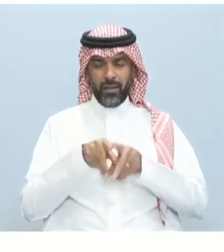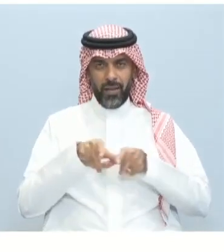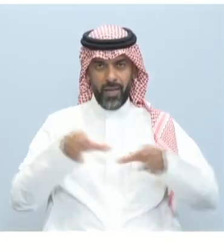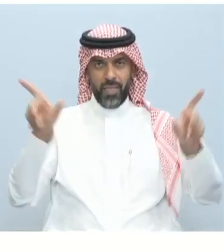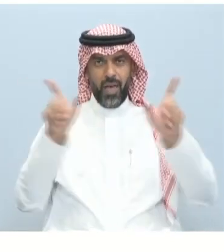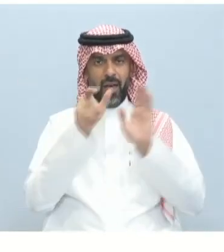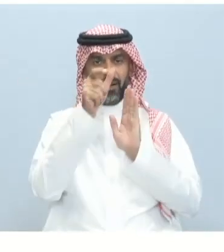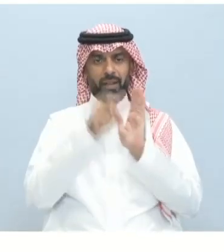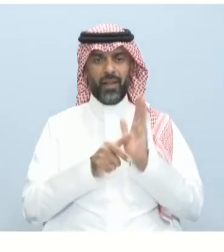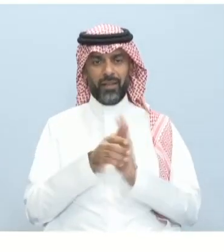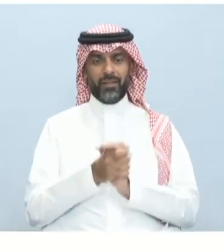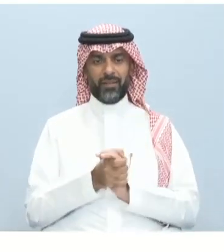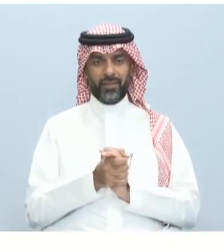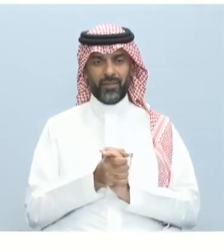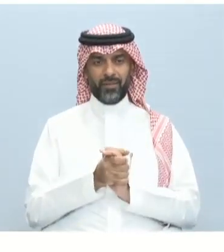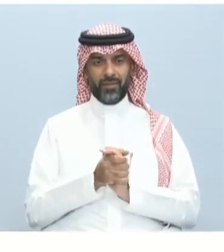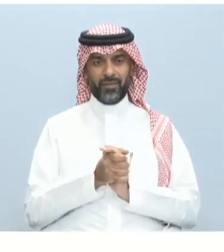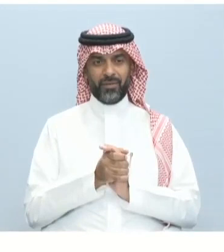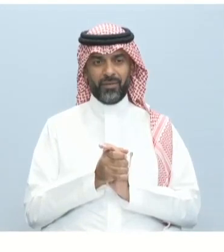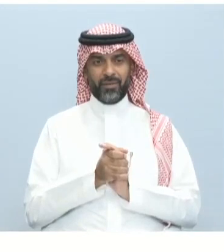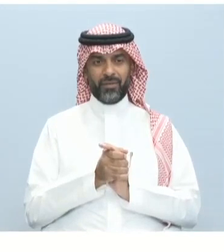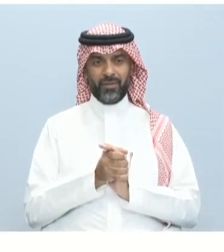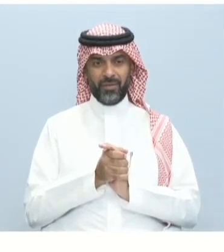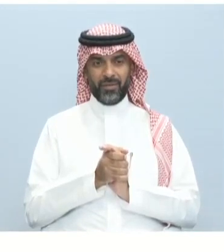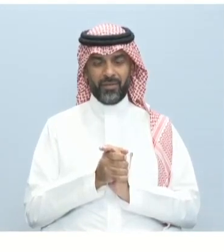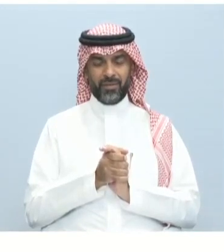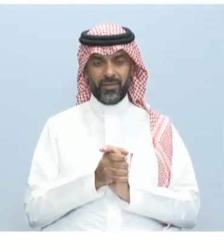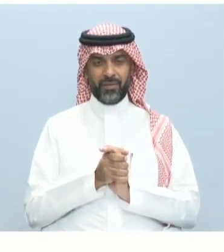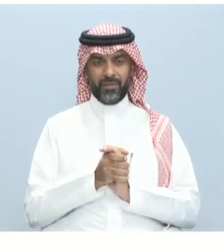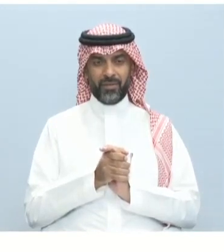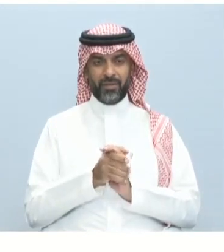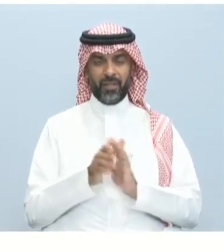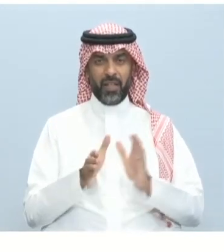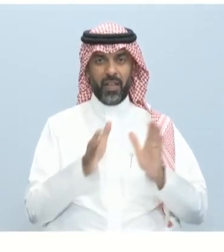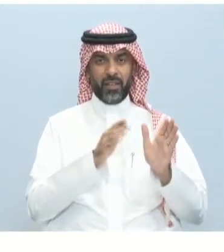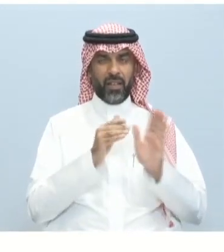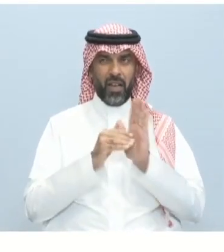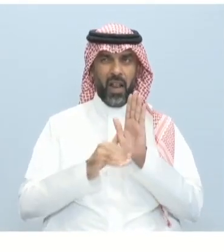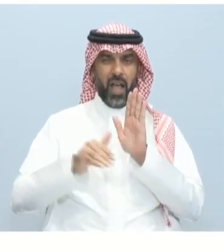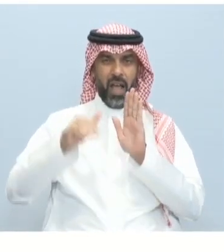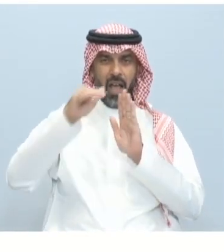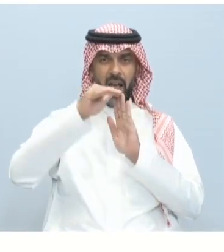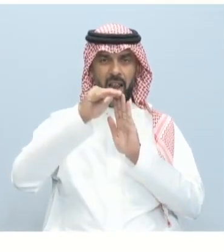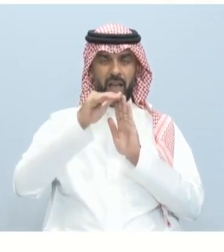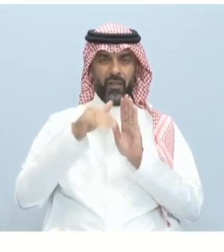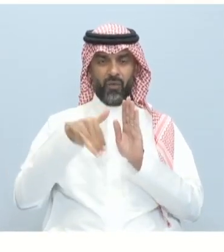بعد ذلك go to front layer انتقل إلى الطبقة الأعلى